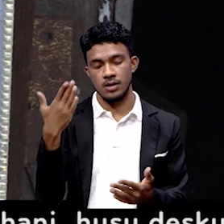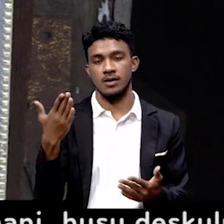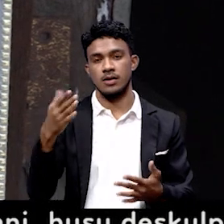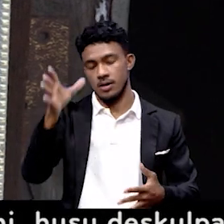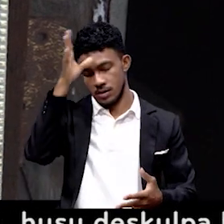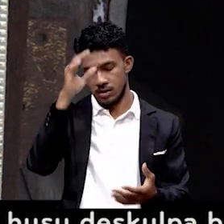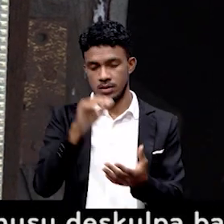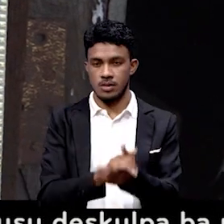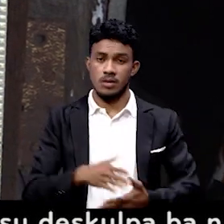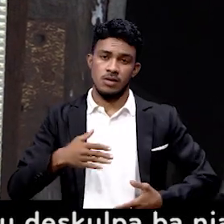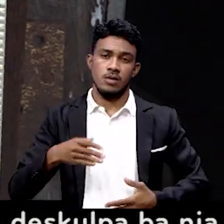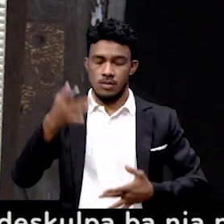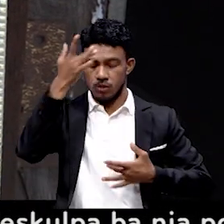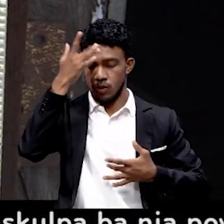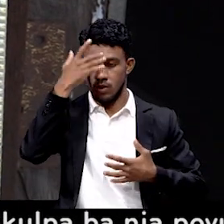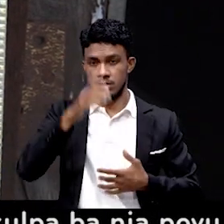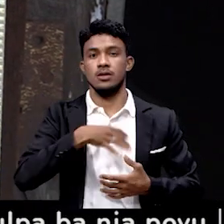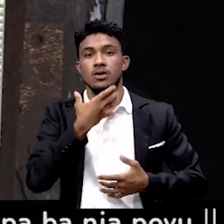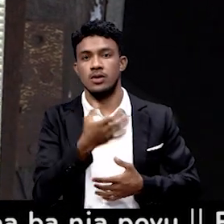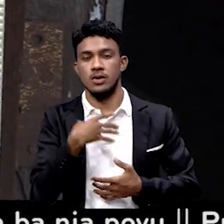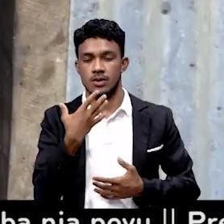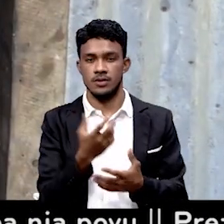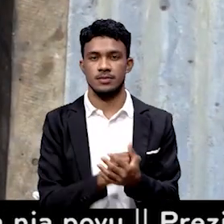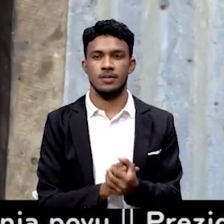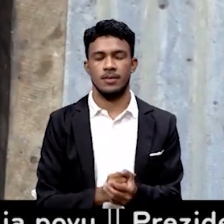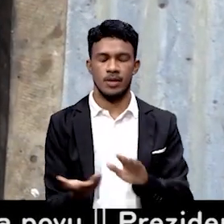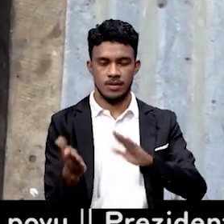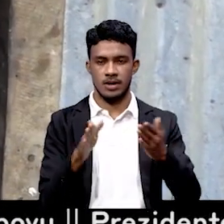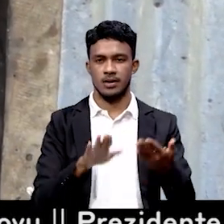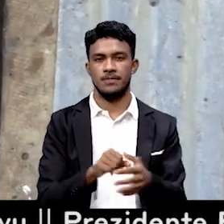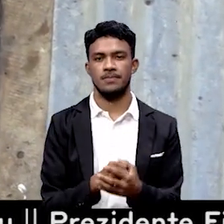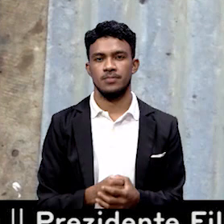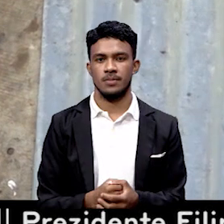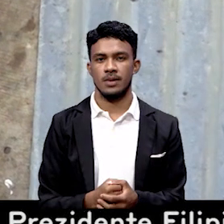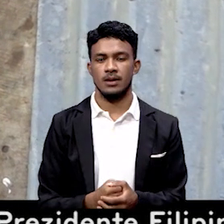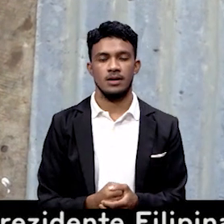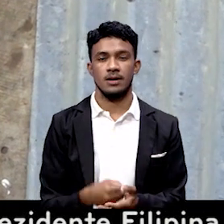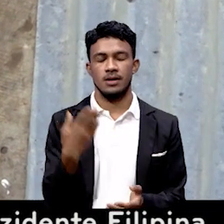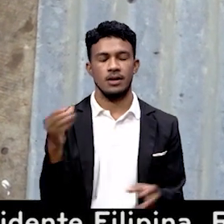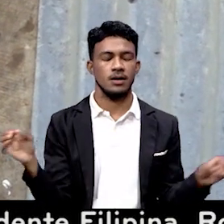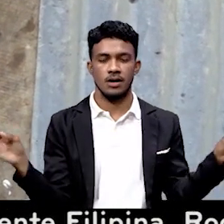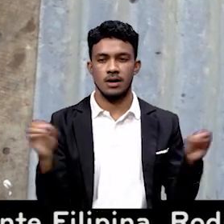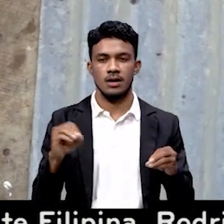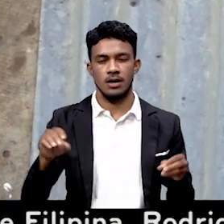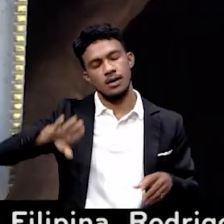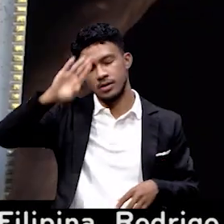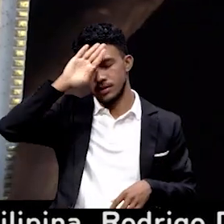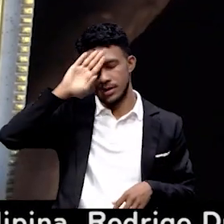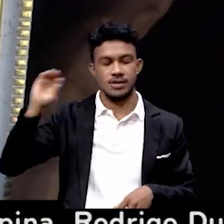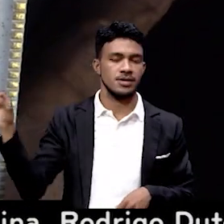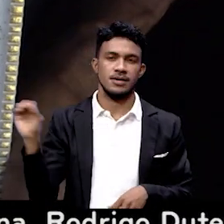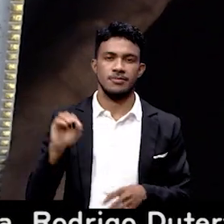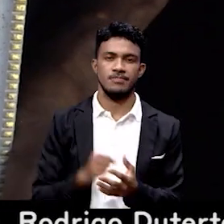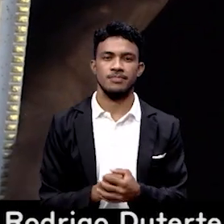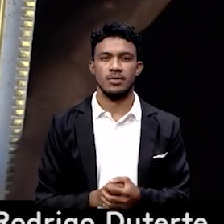arit me arah panin ide ne mak mate nia la isman sida